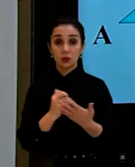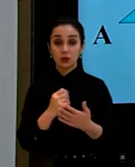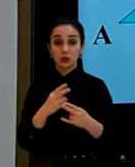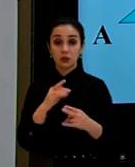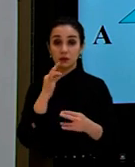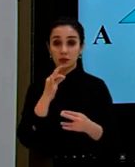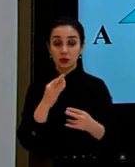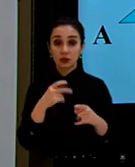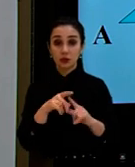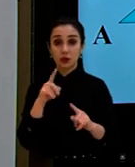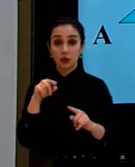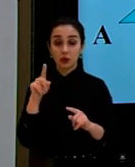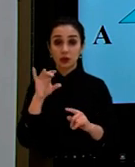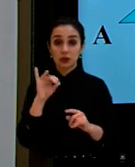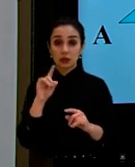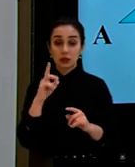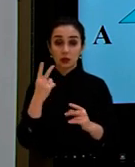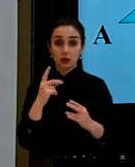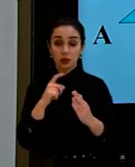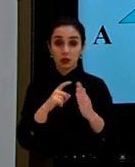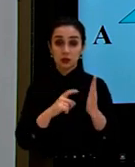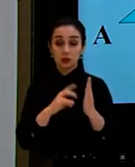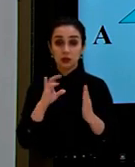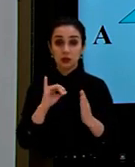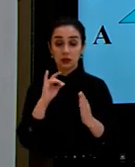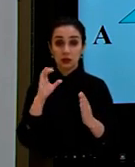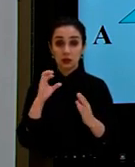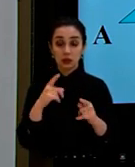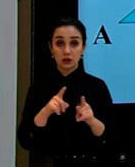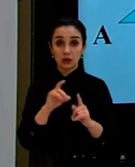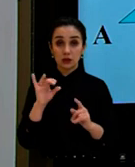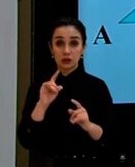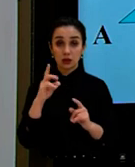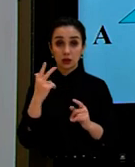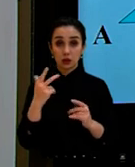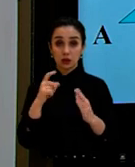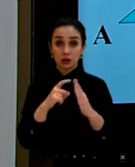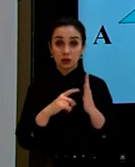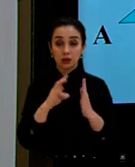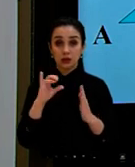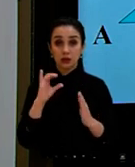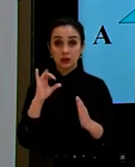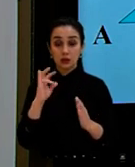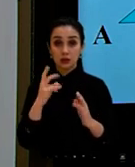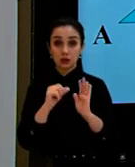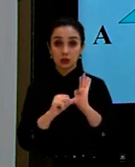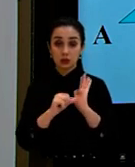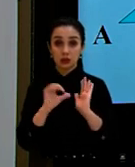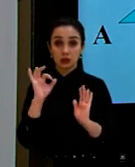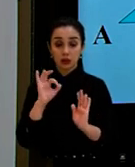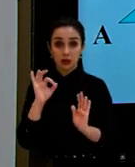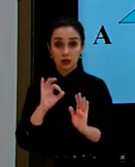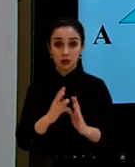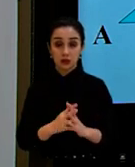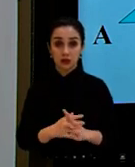Получается выражение корень из 2 разделить на синус угла С равно корень из 3 разделить на синус 60